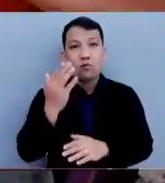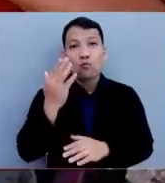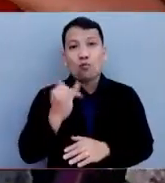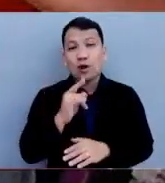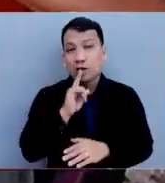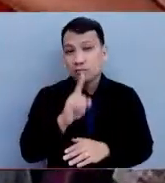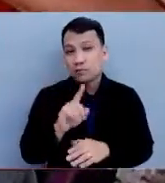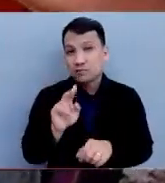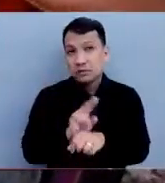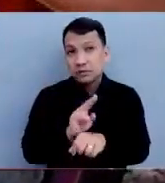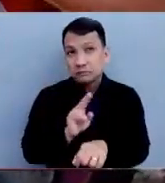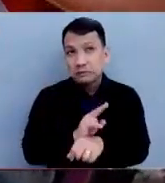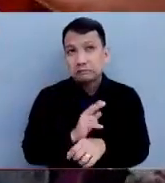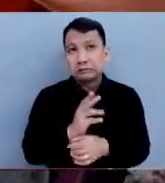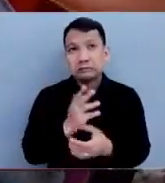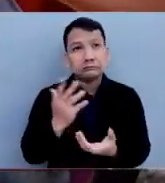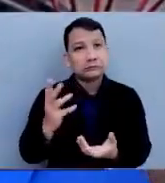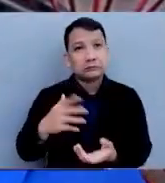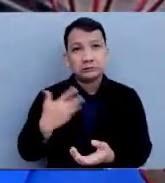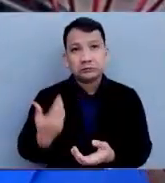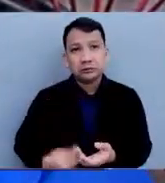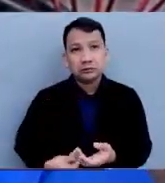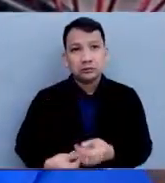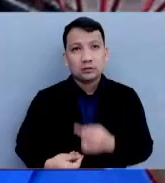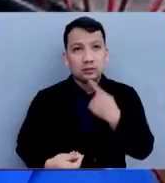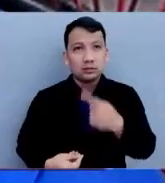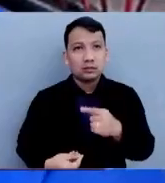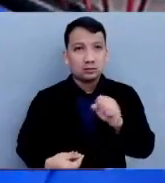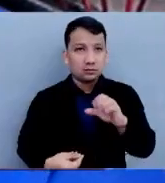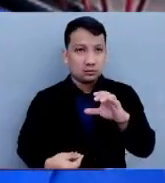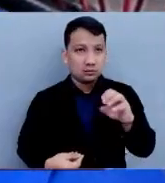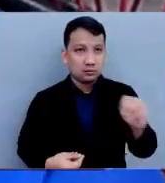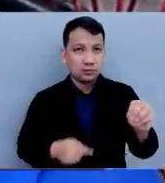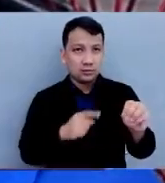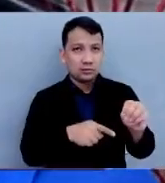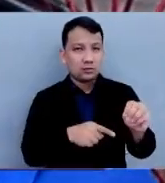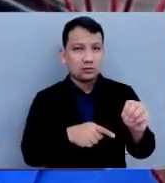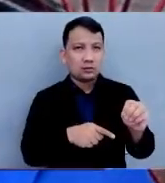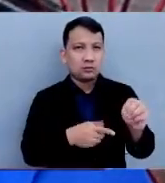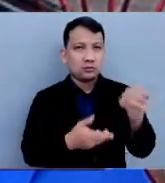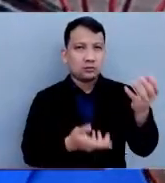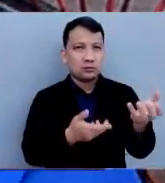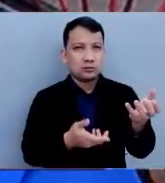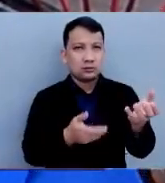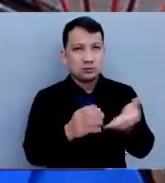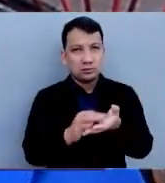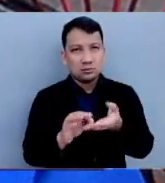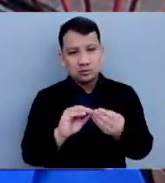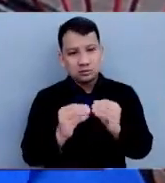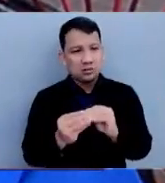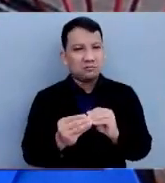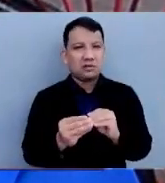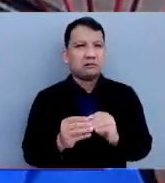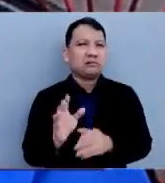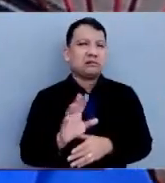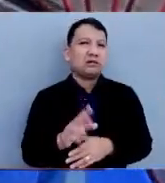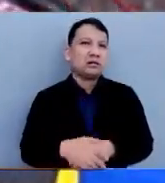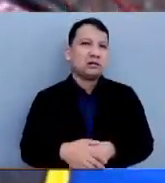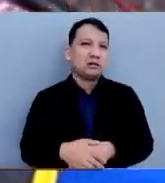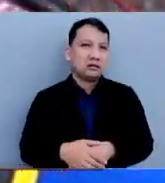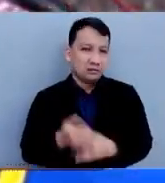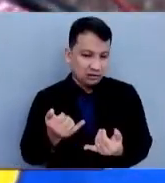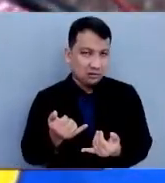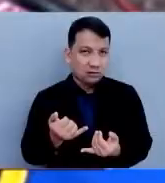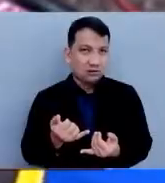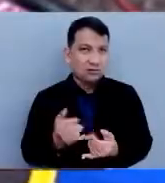magamit raw ng mga kawatan. Baka may scam, di ba? Yung mga account number, mga ganun. Di ba uso ngayon yun?